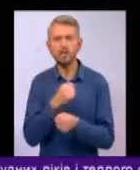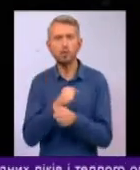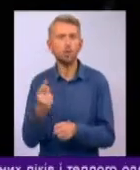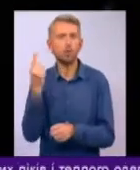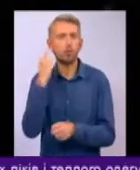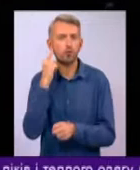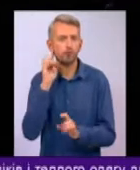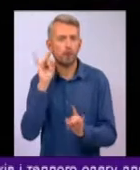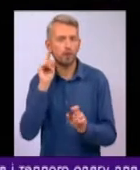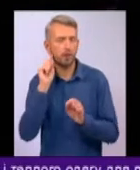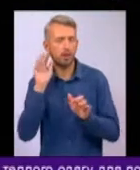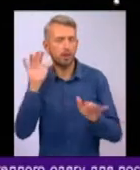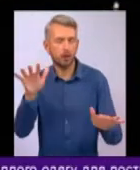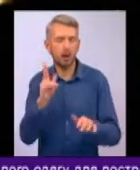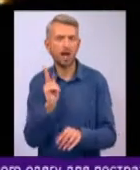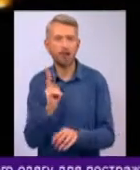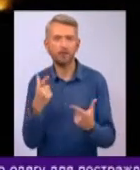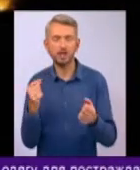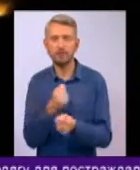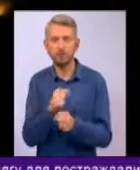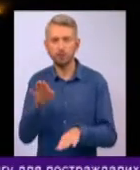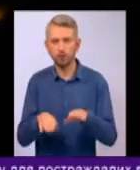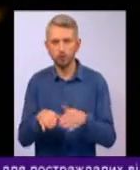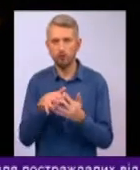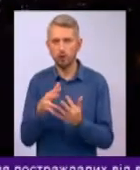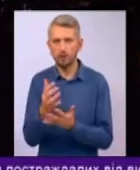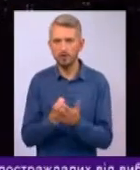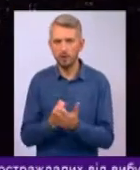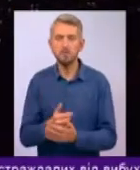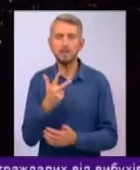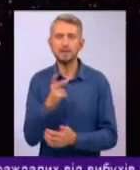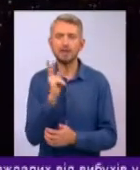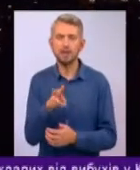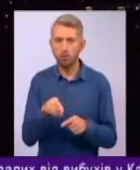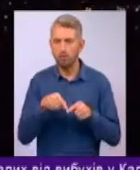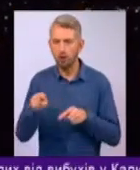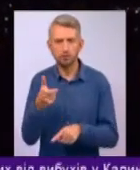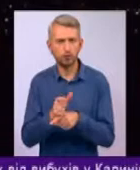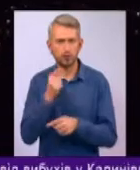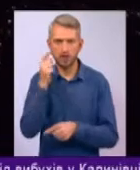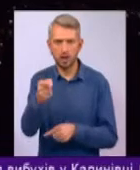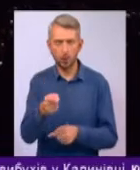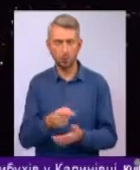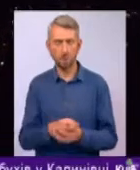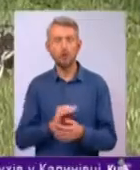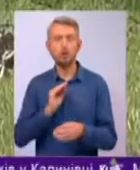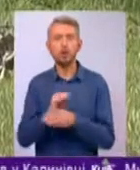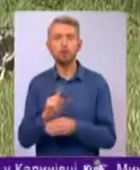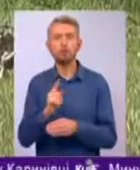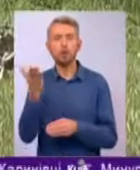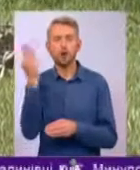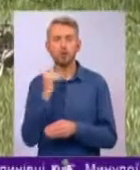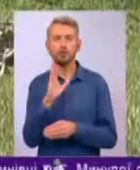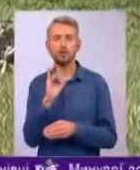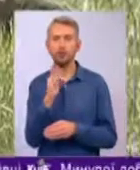почути відлуння Калинівки, де вибухнув склад із боєприпасами. 300 кілометрів – занадто далеко. Додам, що раніше